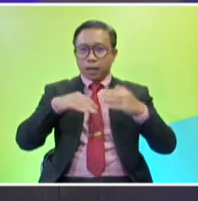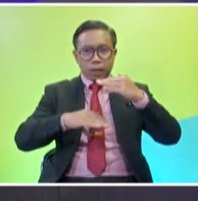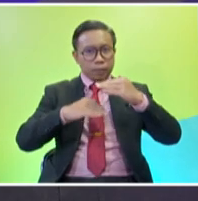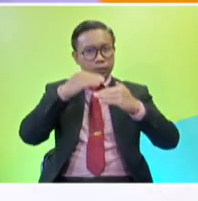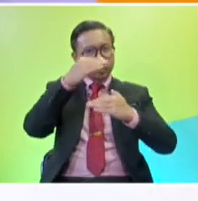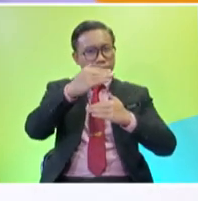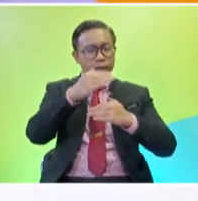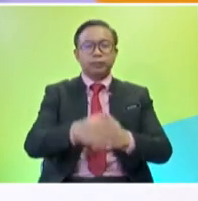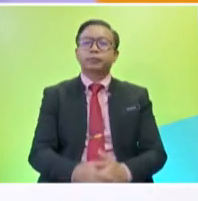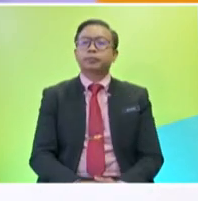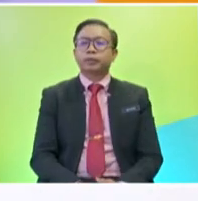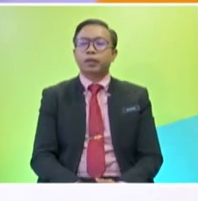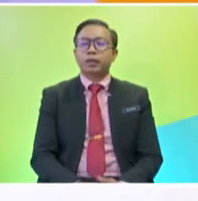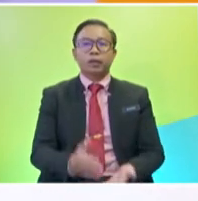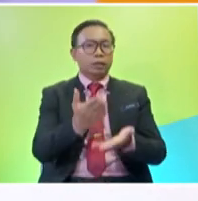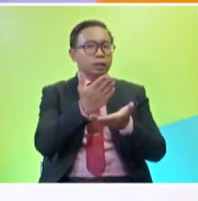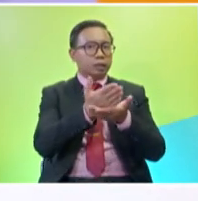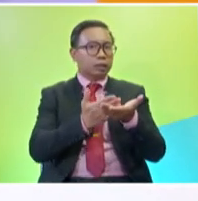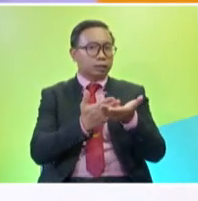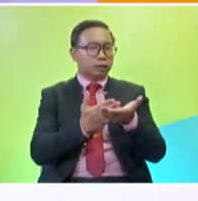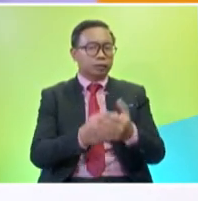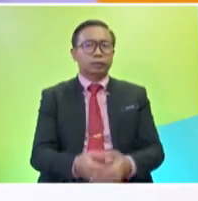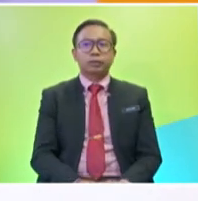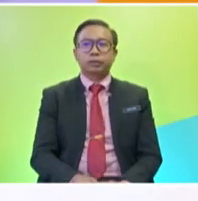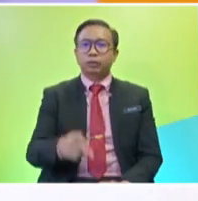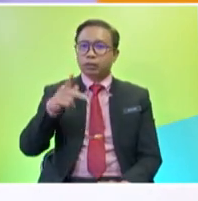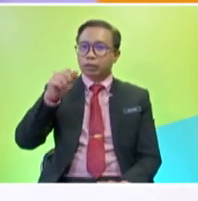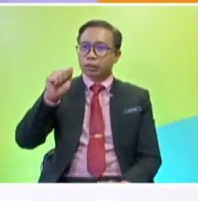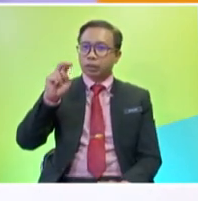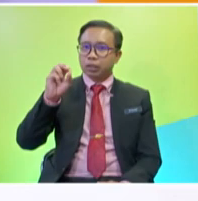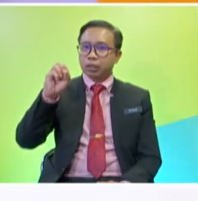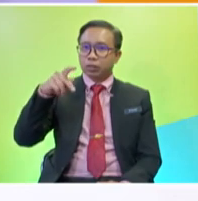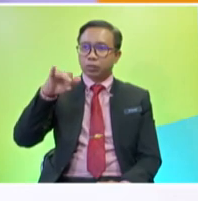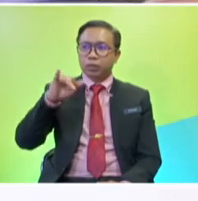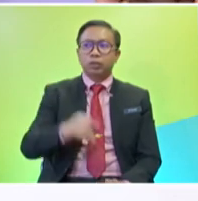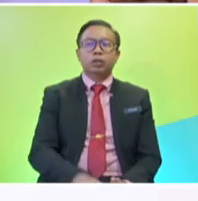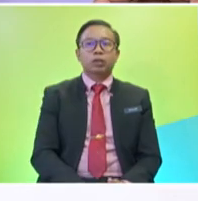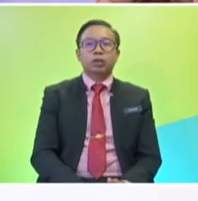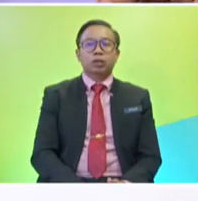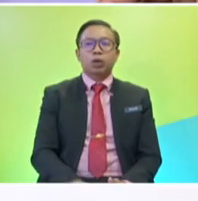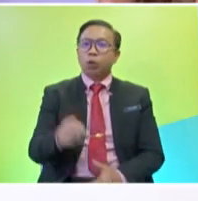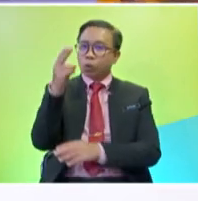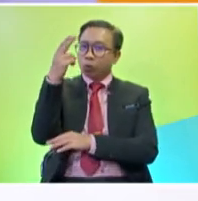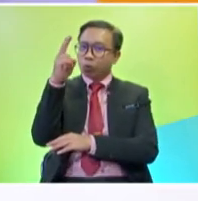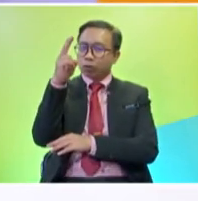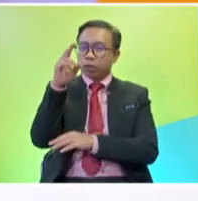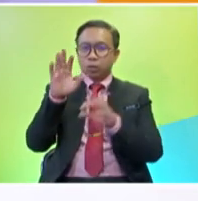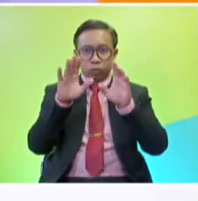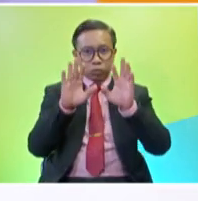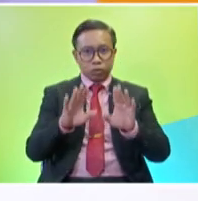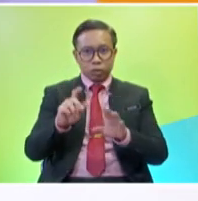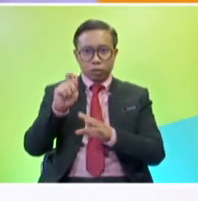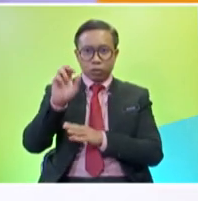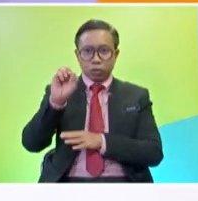lantai hutan lapisan Tengah lapisan kanopi dan lapisan renjong ini adalah hutan hujan tropika perbandingan hutan